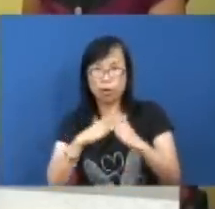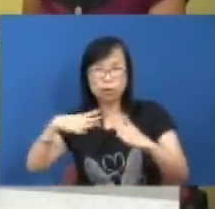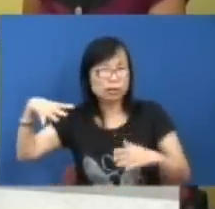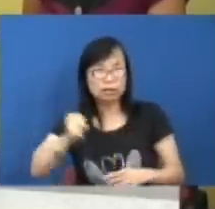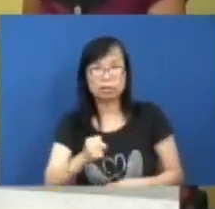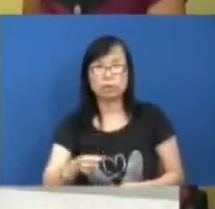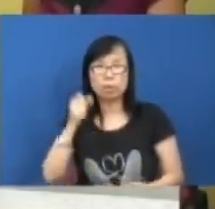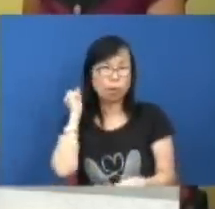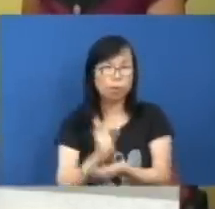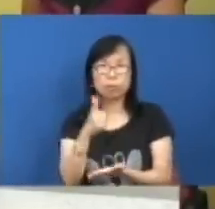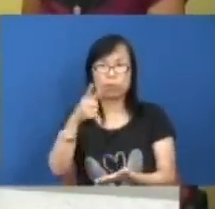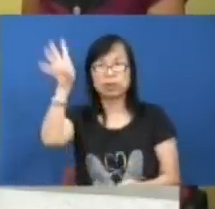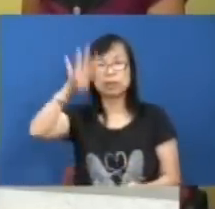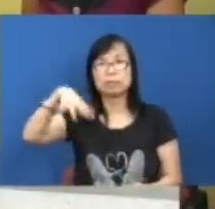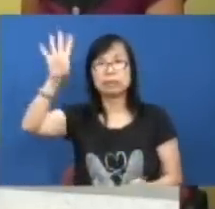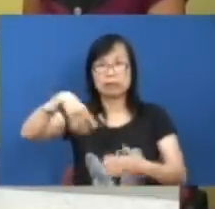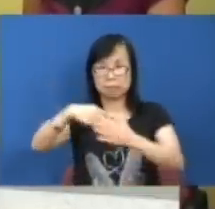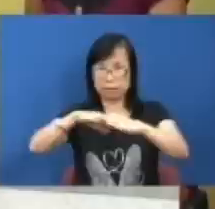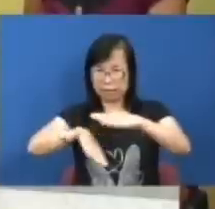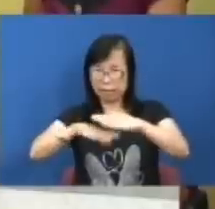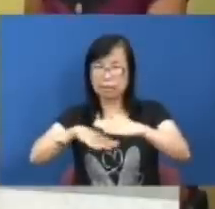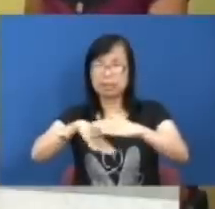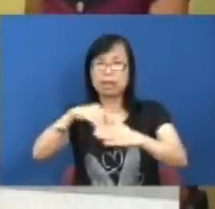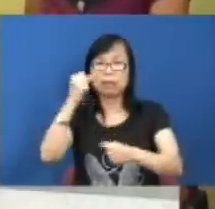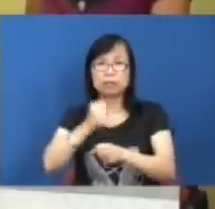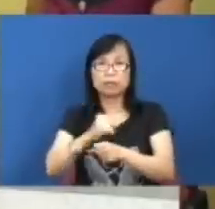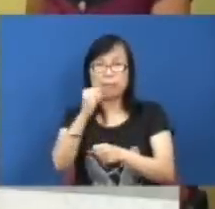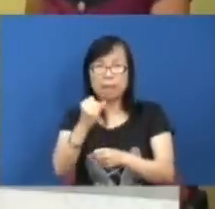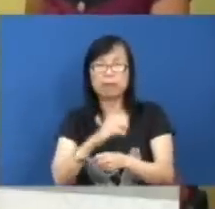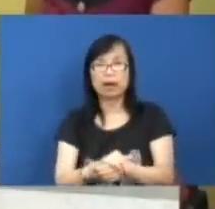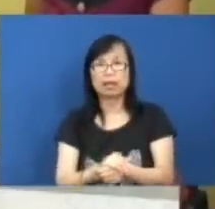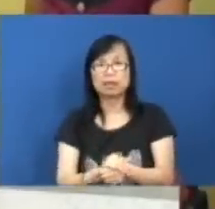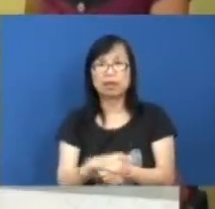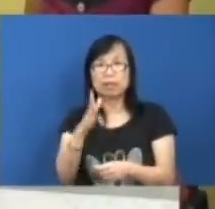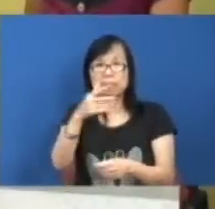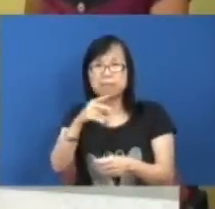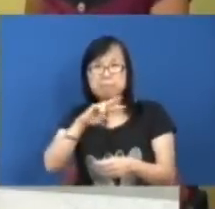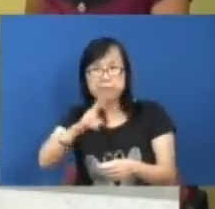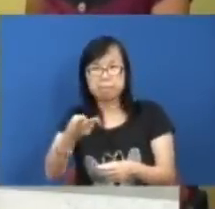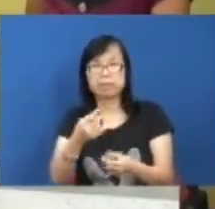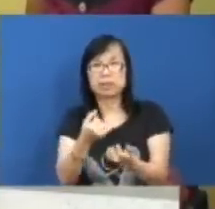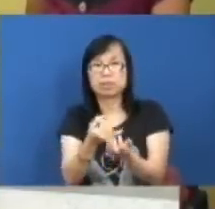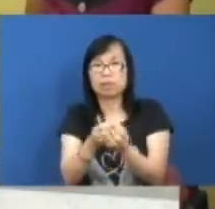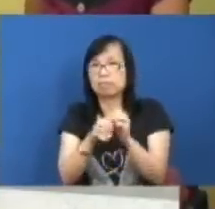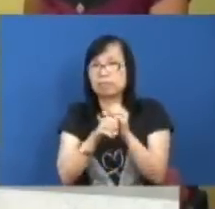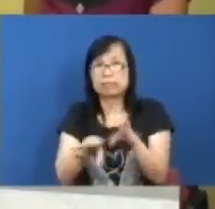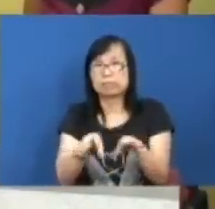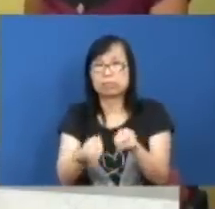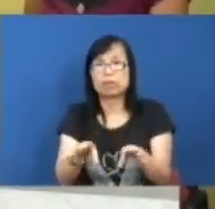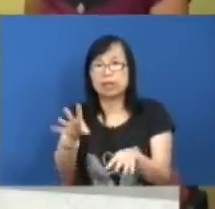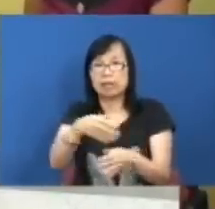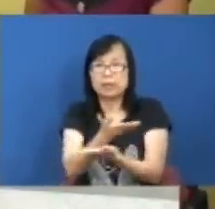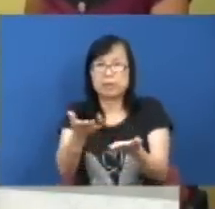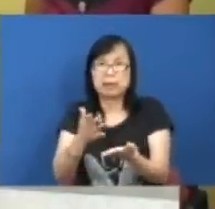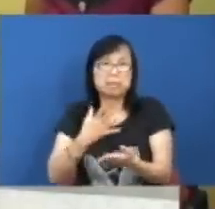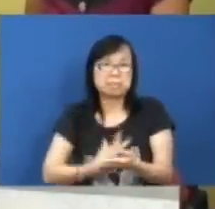貴嘅油漆，但係個底處理得唔好，亦都會產生好多之後鬆撲嘅現象出現。咁到時就大家都會唔開心啦。